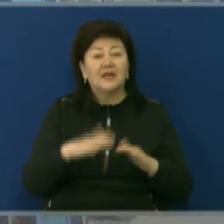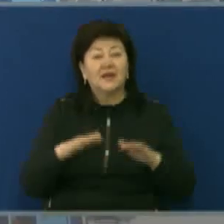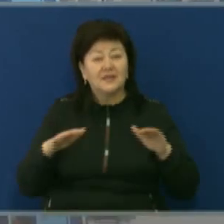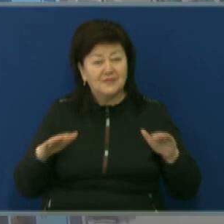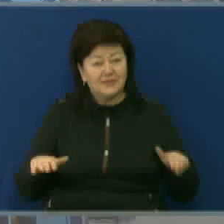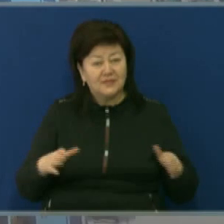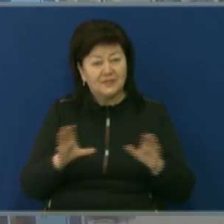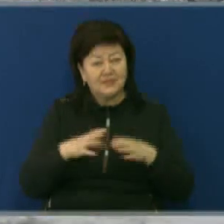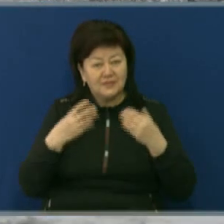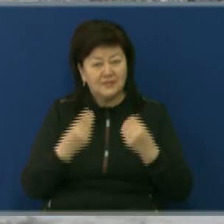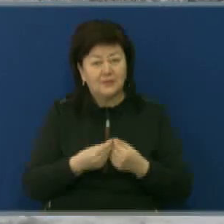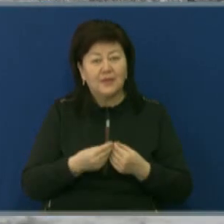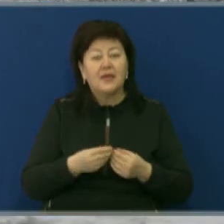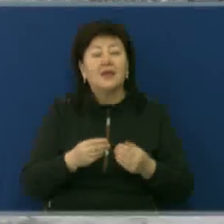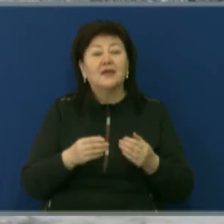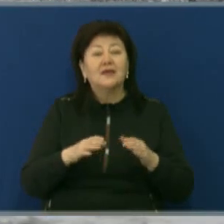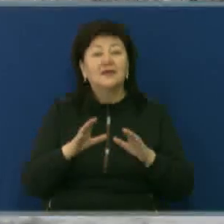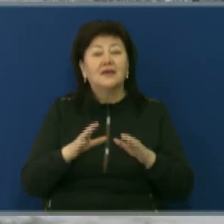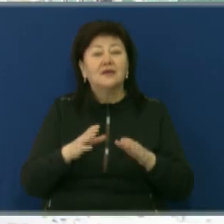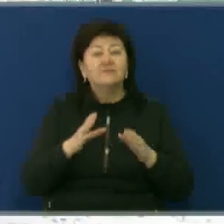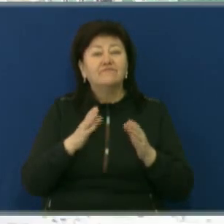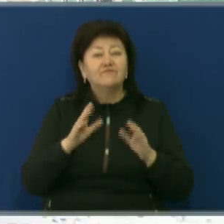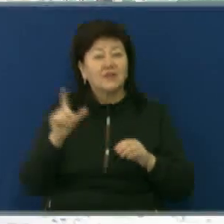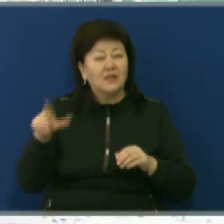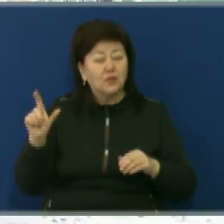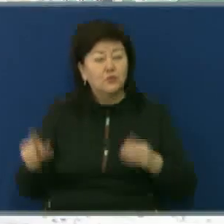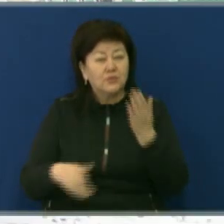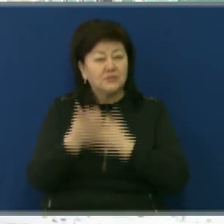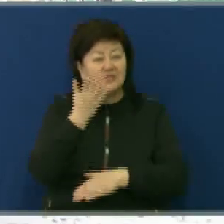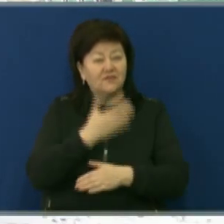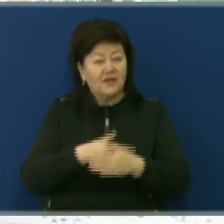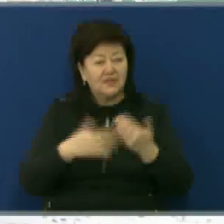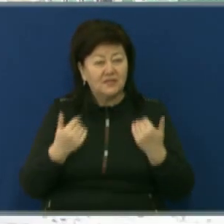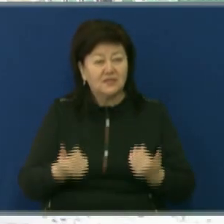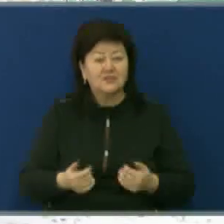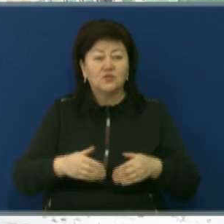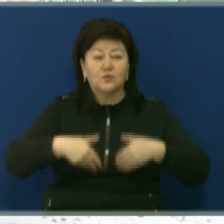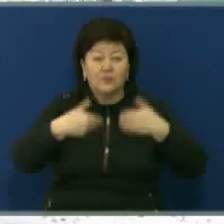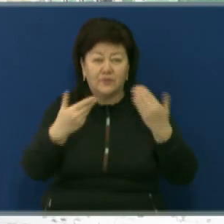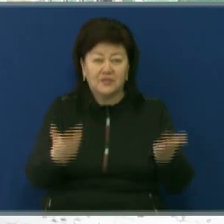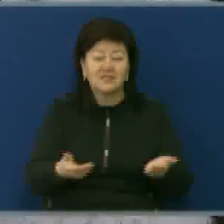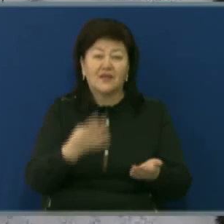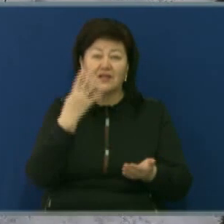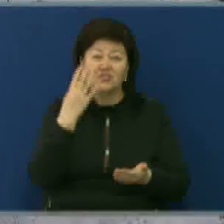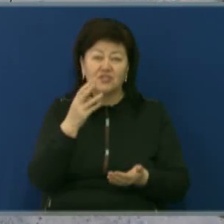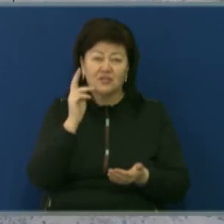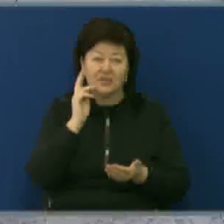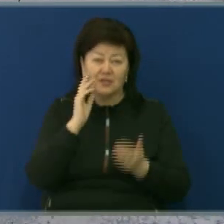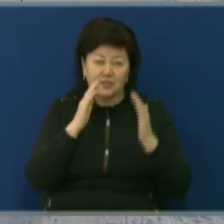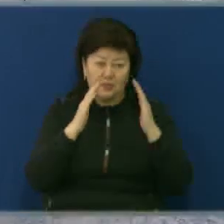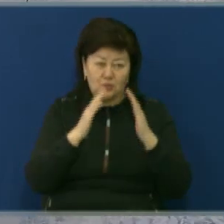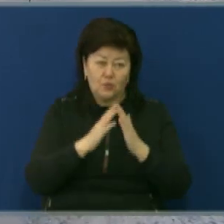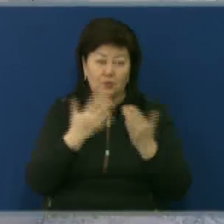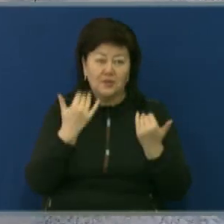екінші топтағы мүгедектер мен зейнеткерлерге және жетім балаларға 254 пәтер пайдалануға берілді. Ағымдағы жылы кезекте